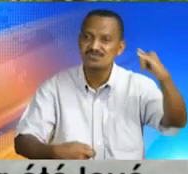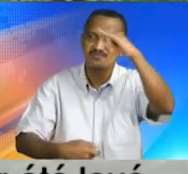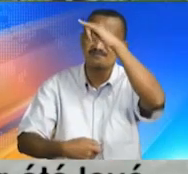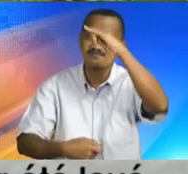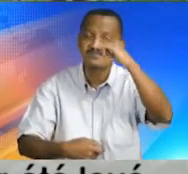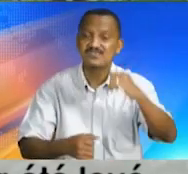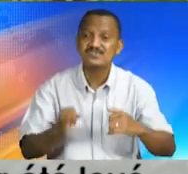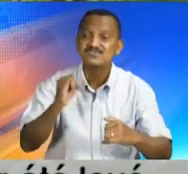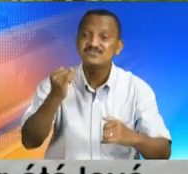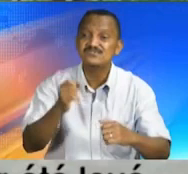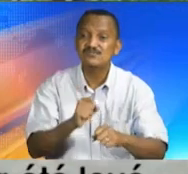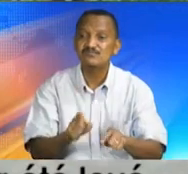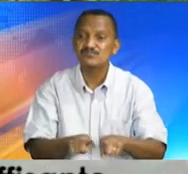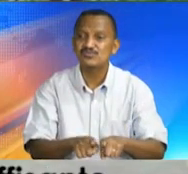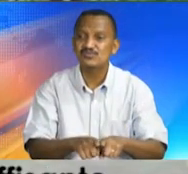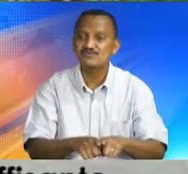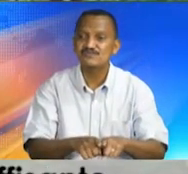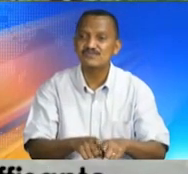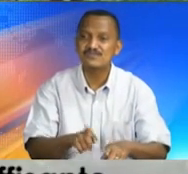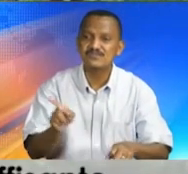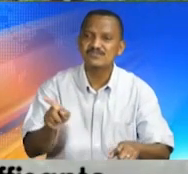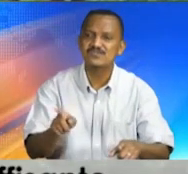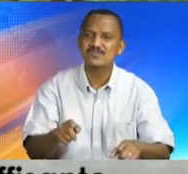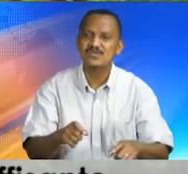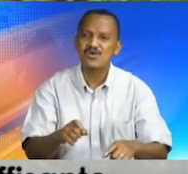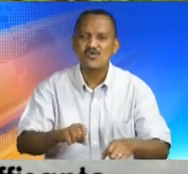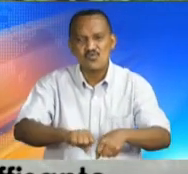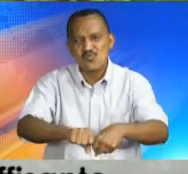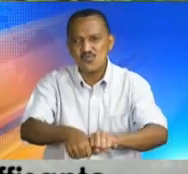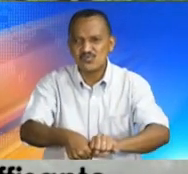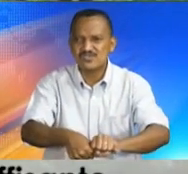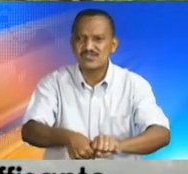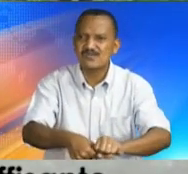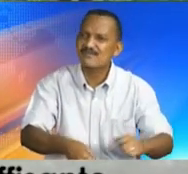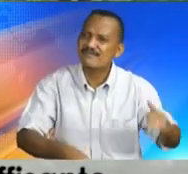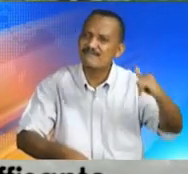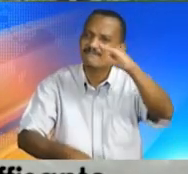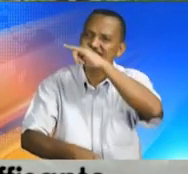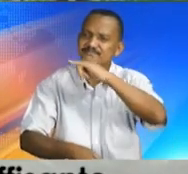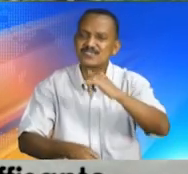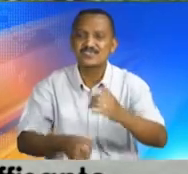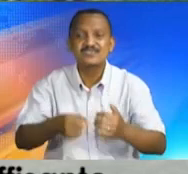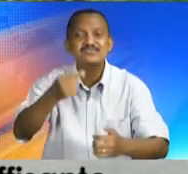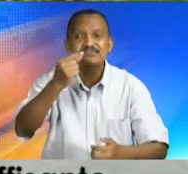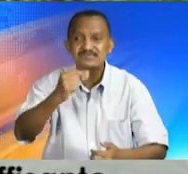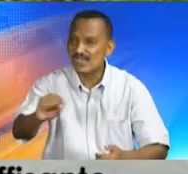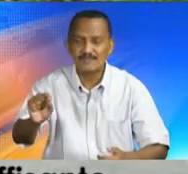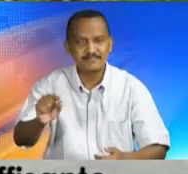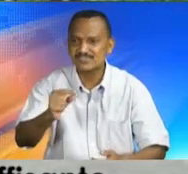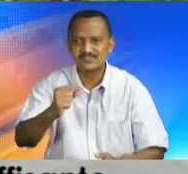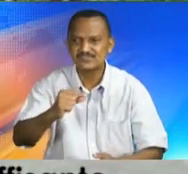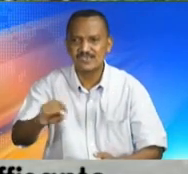resaka ambaripoa dia tsy fahafaha manondrana. Fa ny olana kely amintsika fotsiny amin'izao ilay ahondrana indray izany a tsy dia ampy satria mila tena